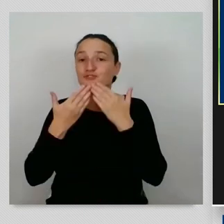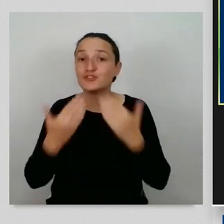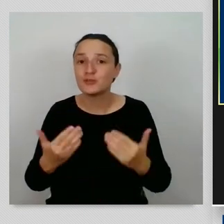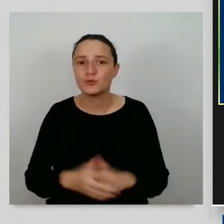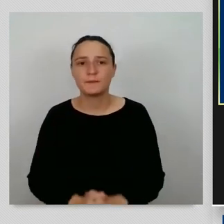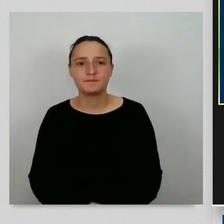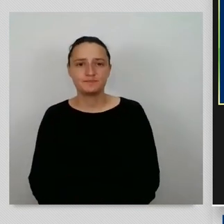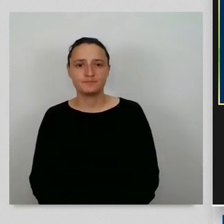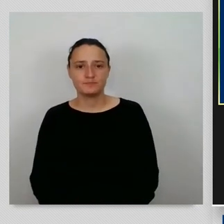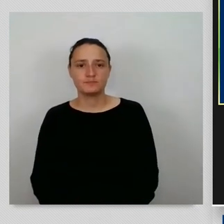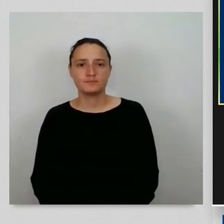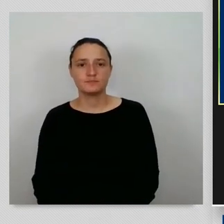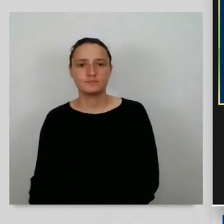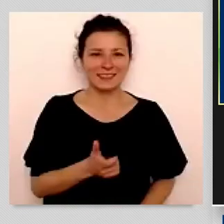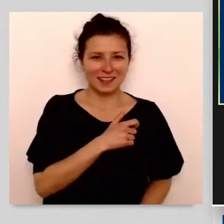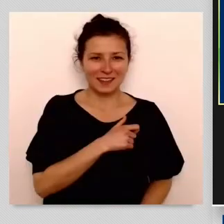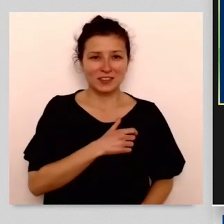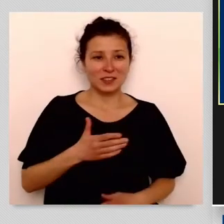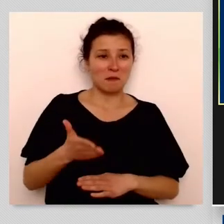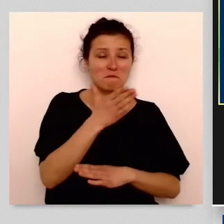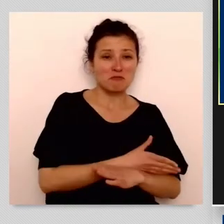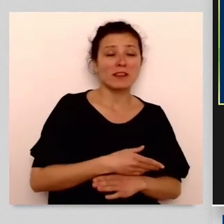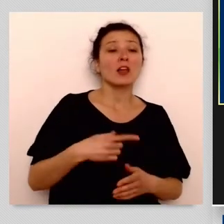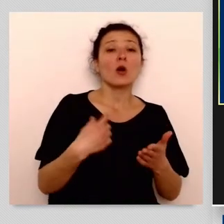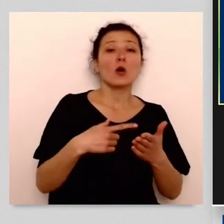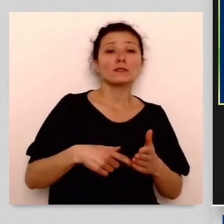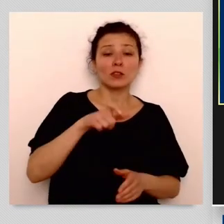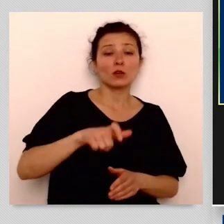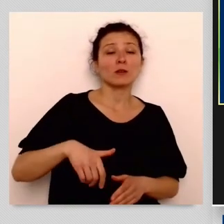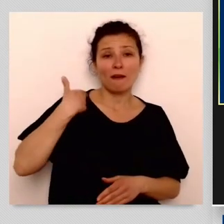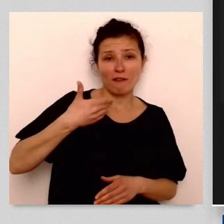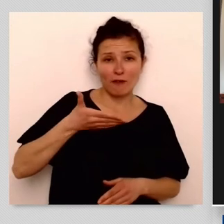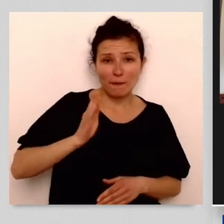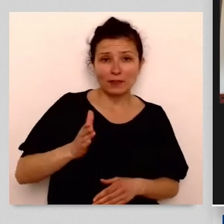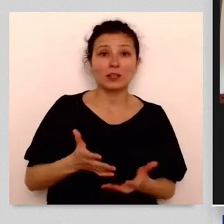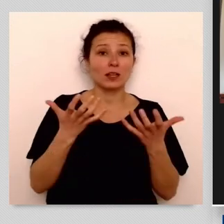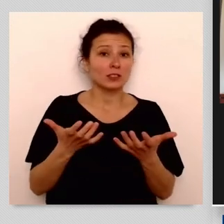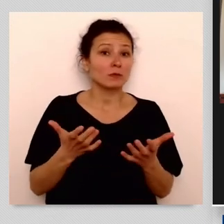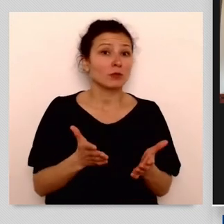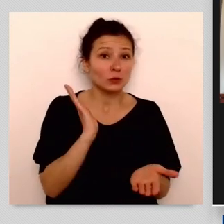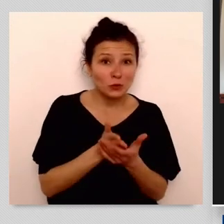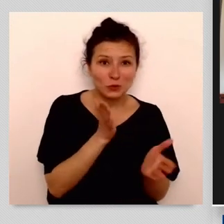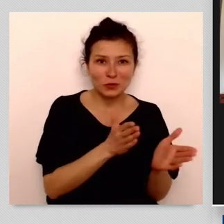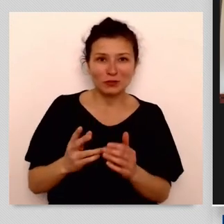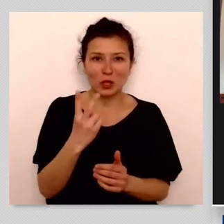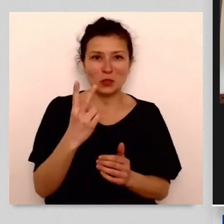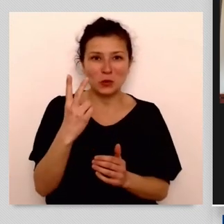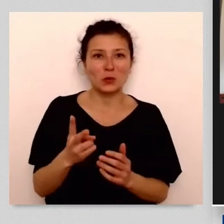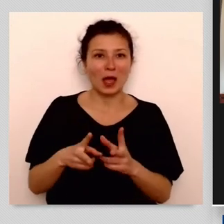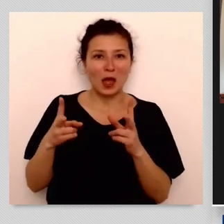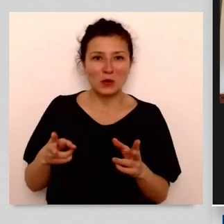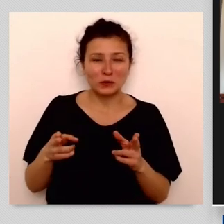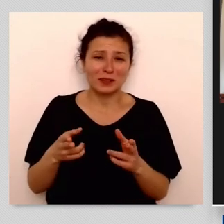oddam głos ostatniej mówczyni w tej rundzie, chciałem już prosić o przygotowanie się do drugiej rundy, która z konieczności